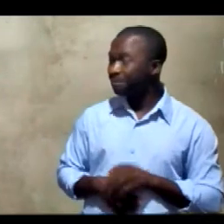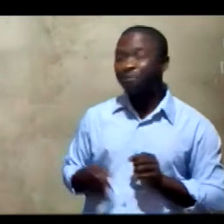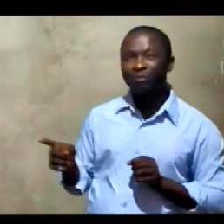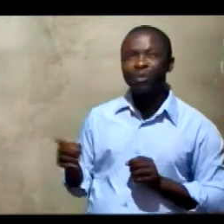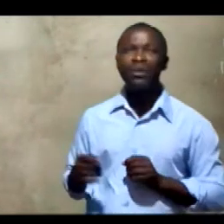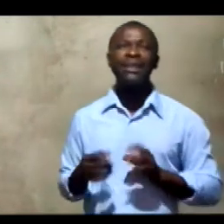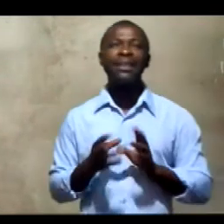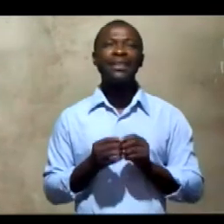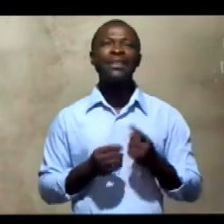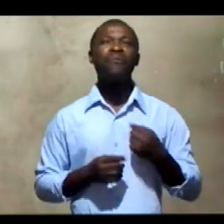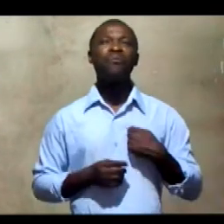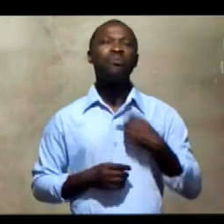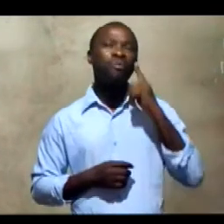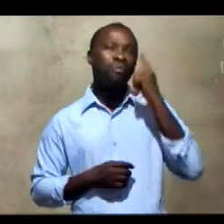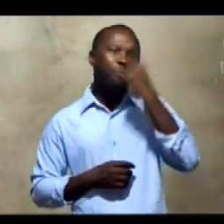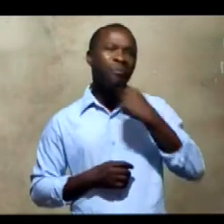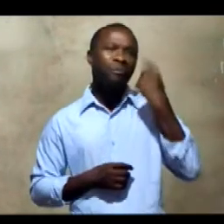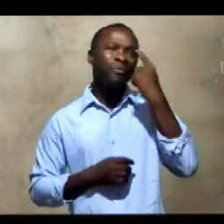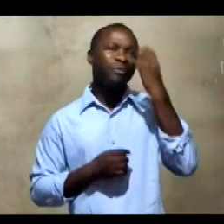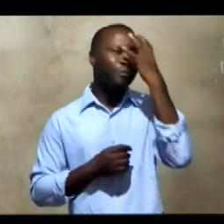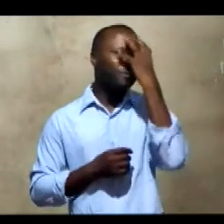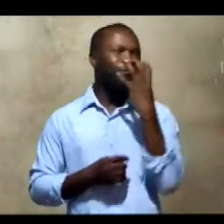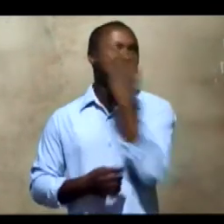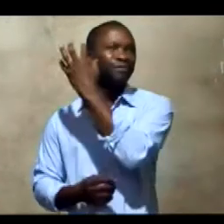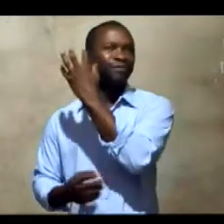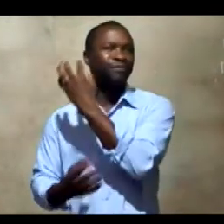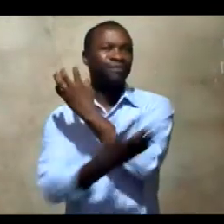femme. Je suis au Canada.